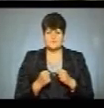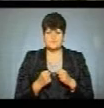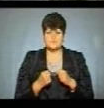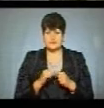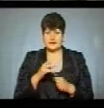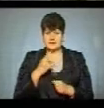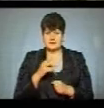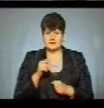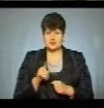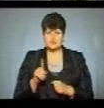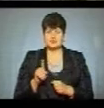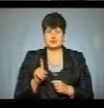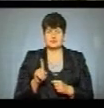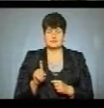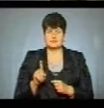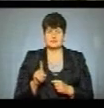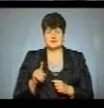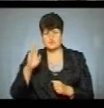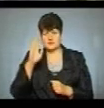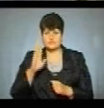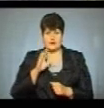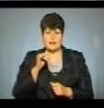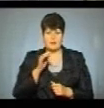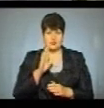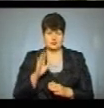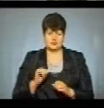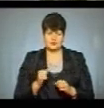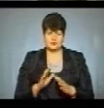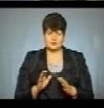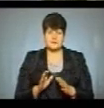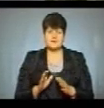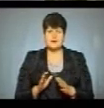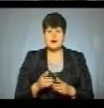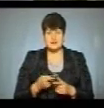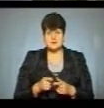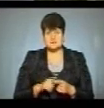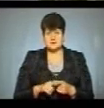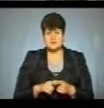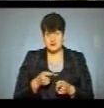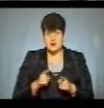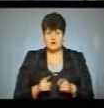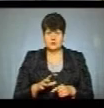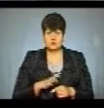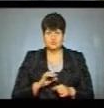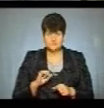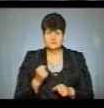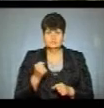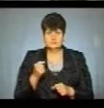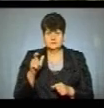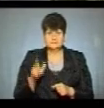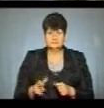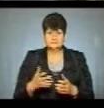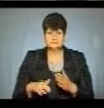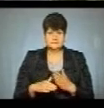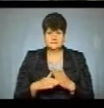не дивлячись, що там кажуть, що там між там чоловіком і жінкою не може бути дружби, але це реально був друг, котрий допомагав